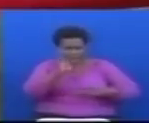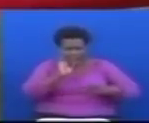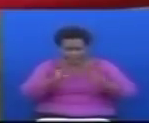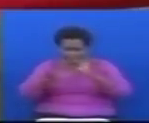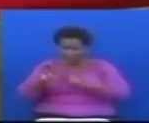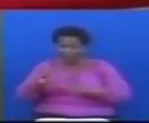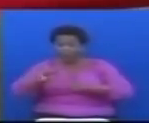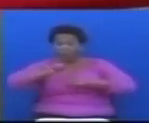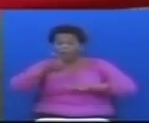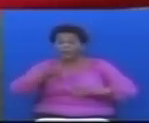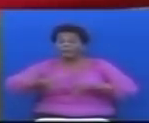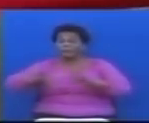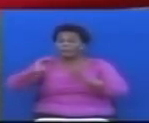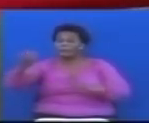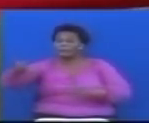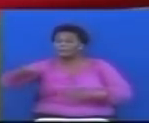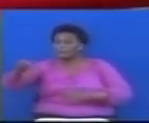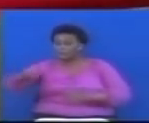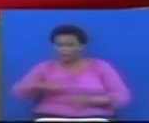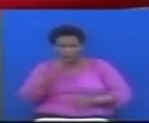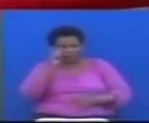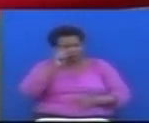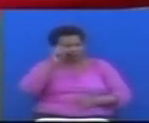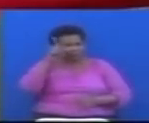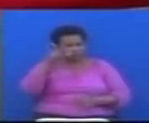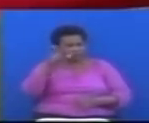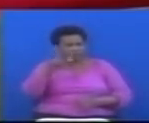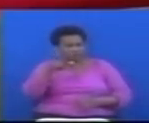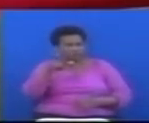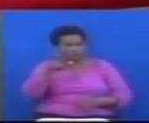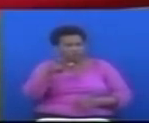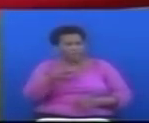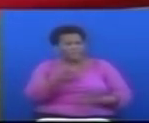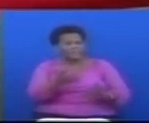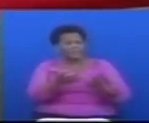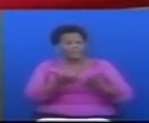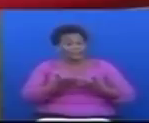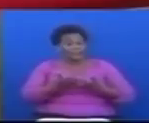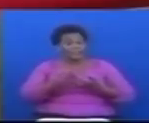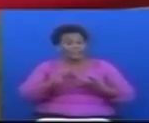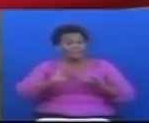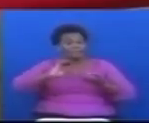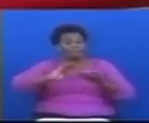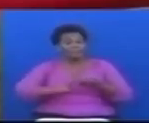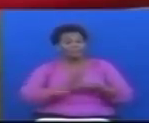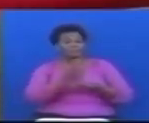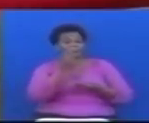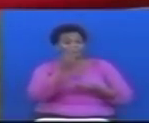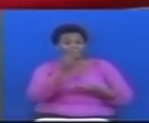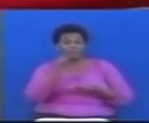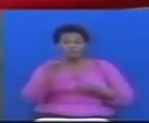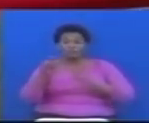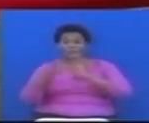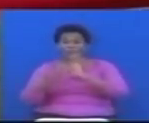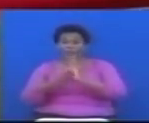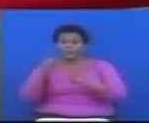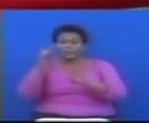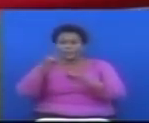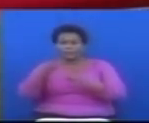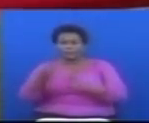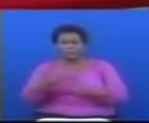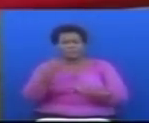na mijini kwa maana ya TARURA na kubaini zinahitajika jumla shilingi bilioni 2.81 kwa ajili ya matengenezo makubwa,